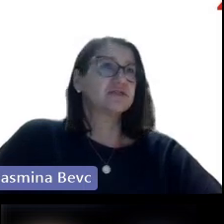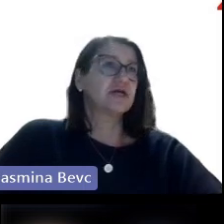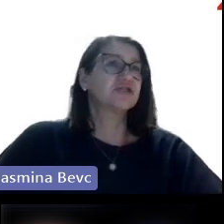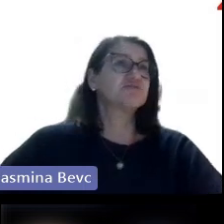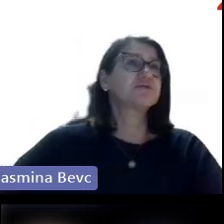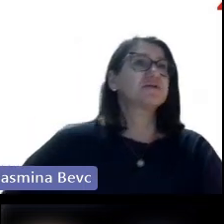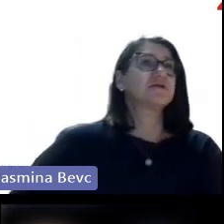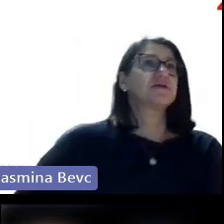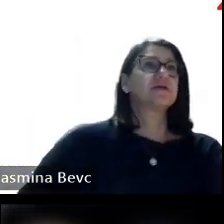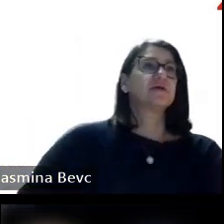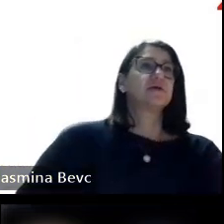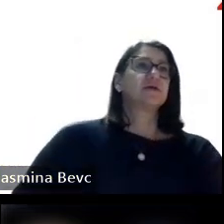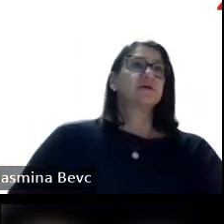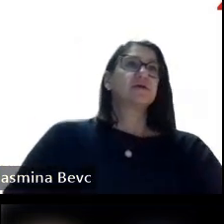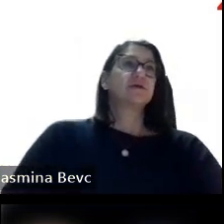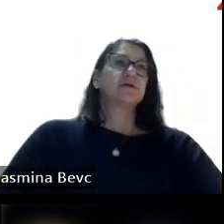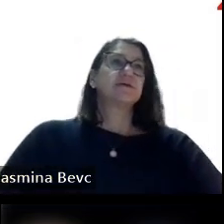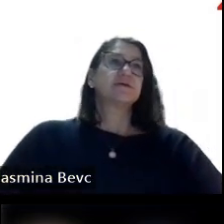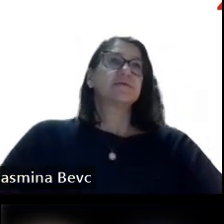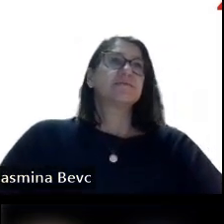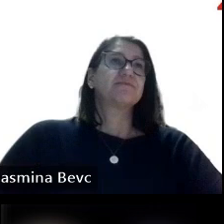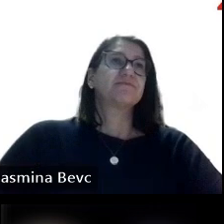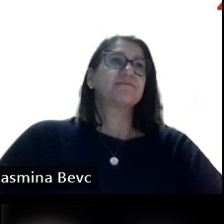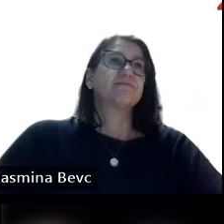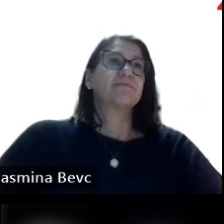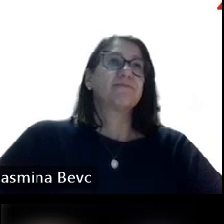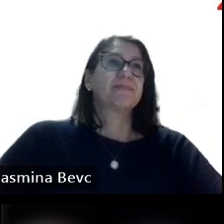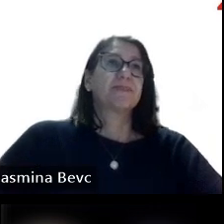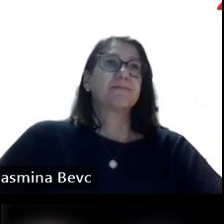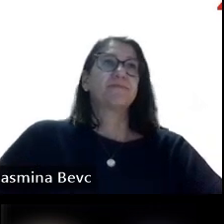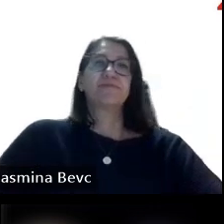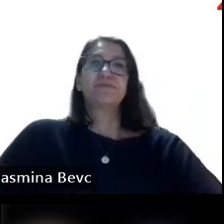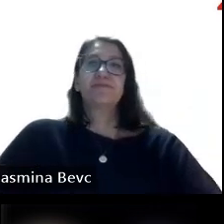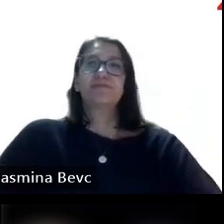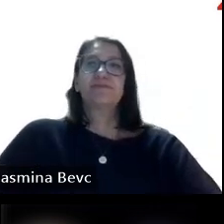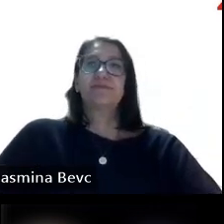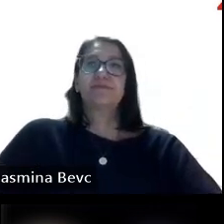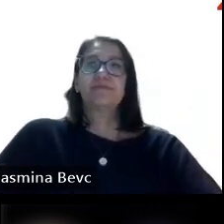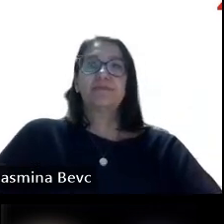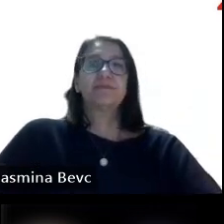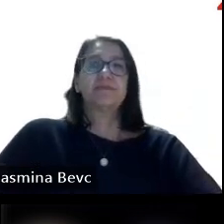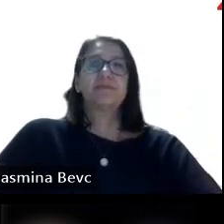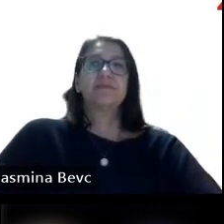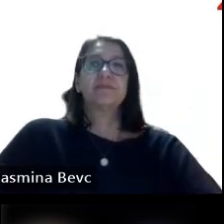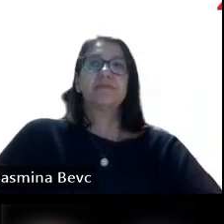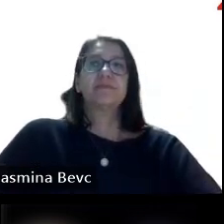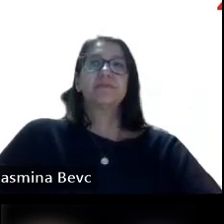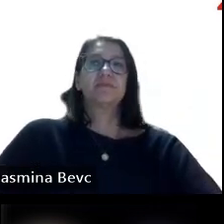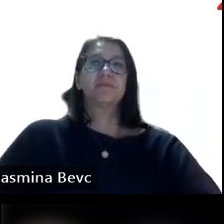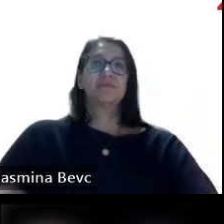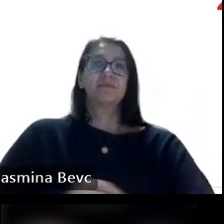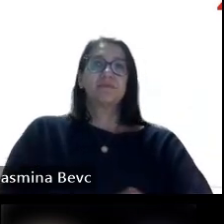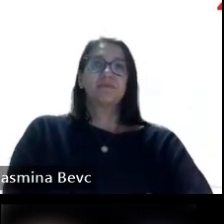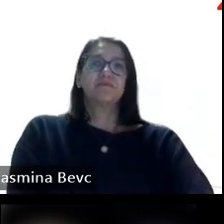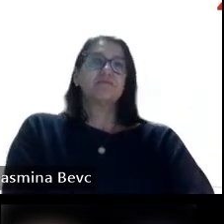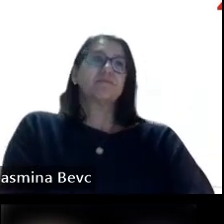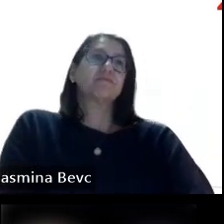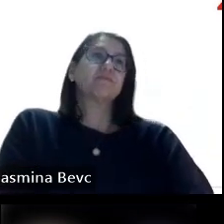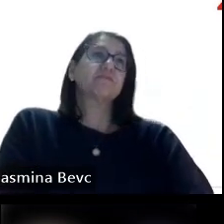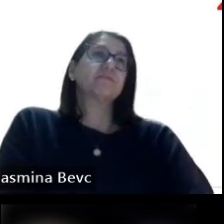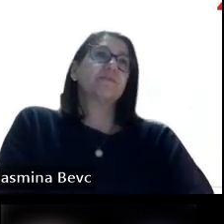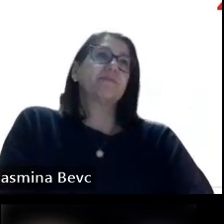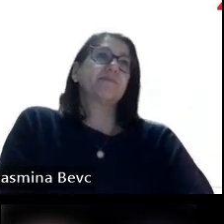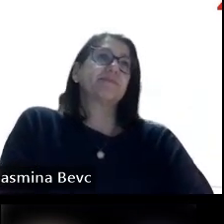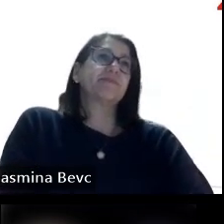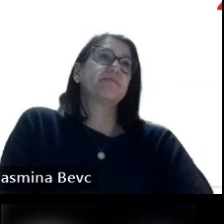brez nekih označb. To bi morali dobiti s strani proizvajalca. Zastopnike, ki